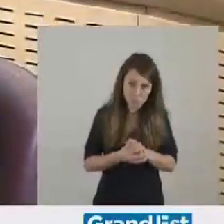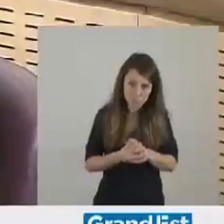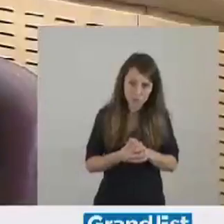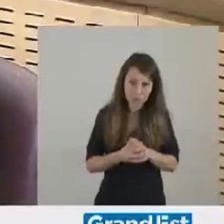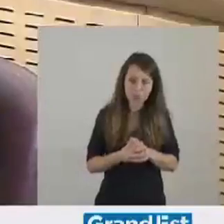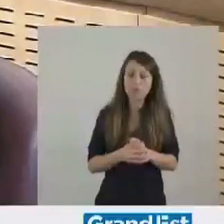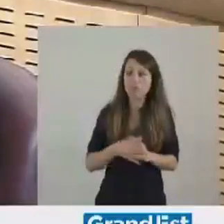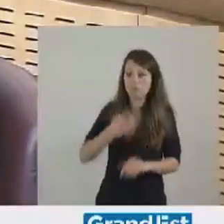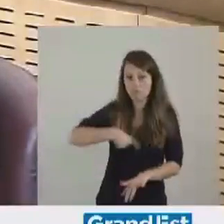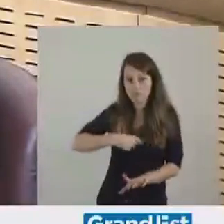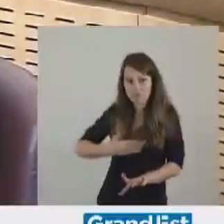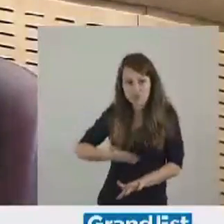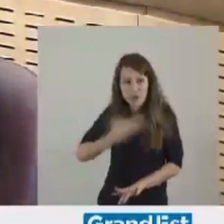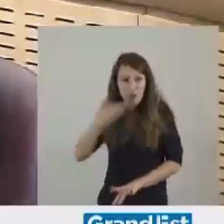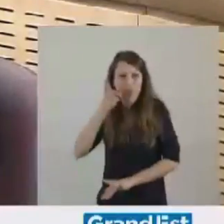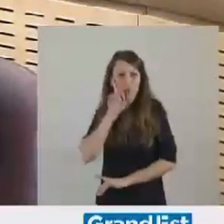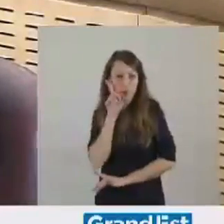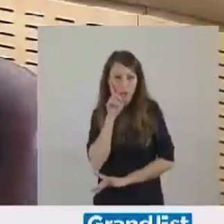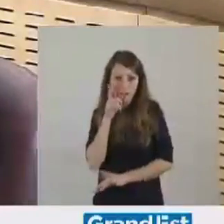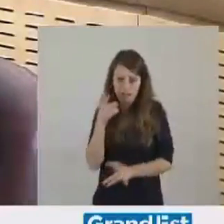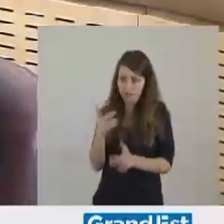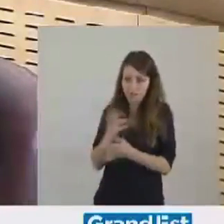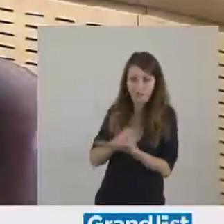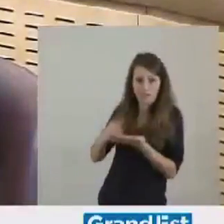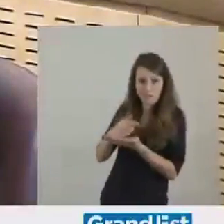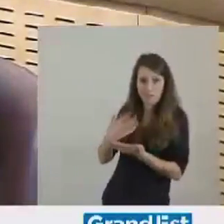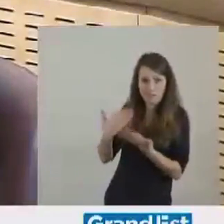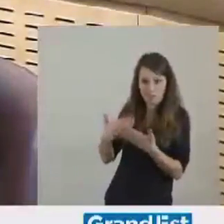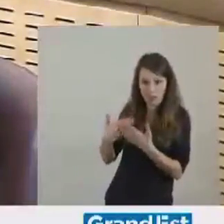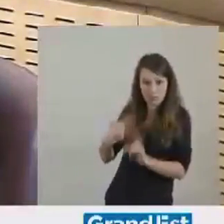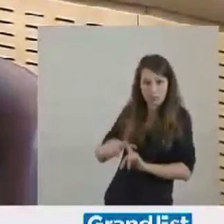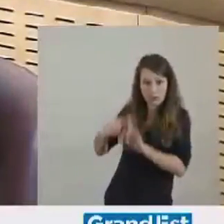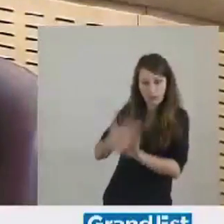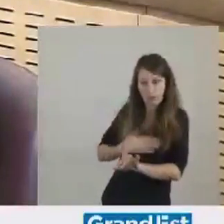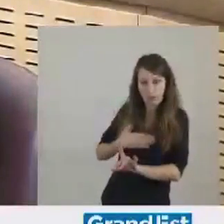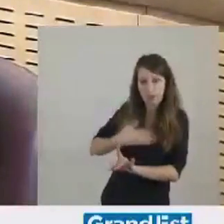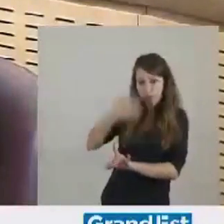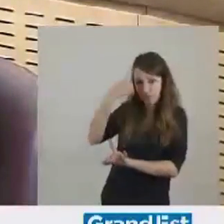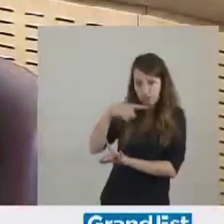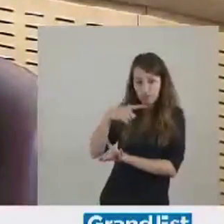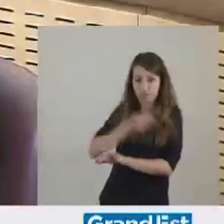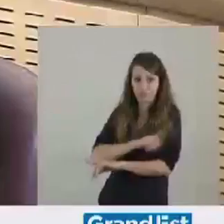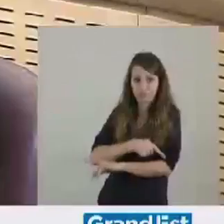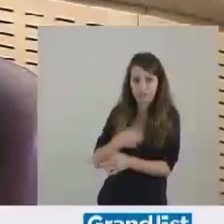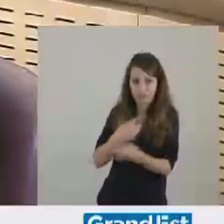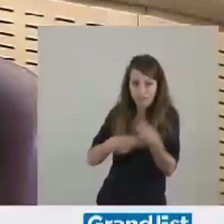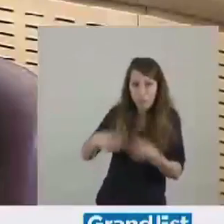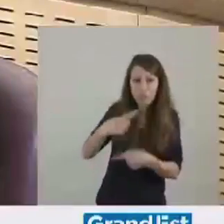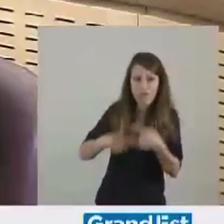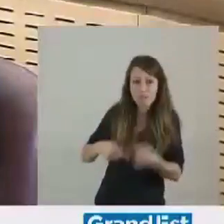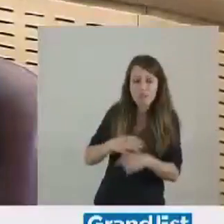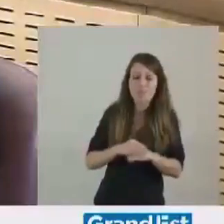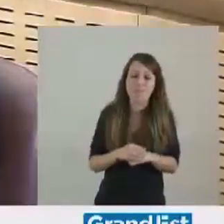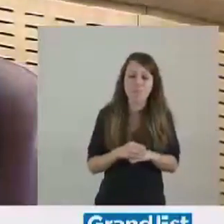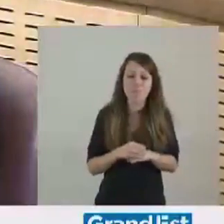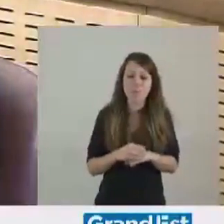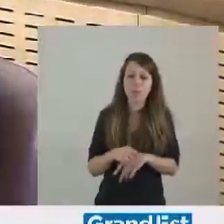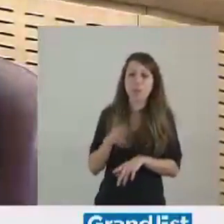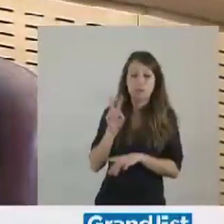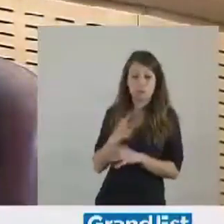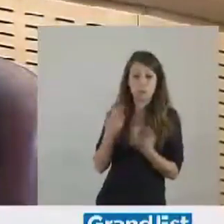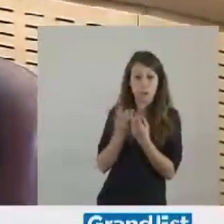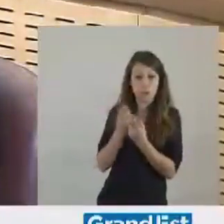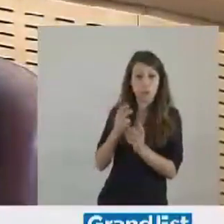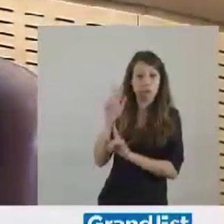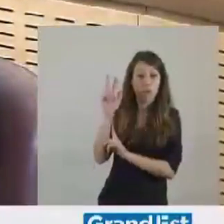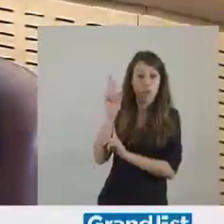une région qui est très favorable à ce genre d'énergie renouvelable. Et juste pour vous citer les quelques positions les plus importantes, ça reste